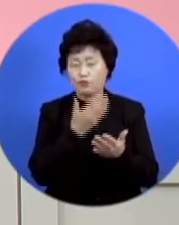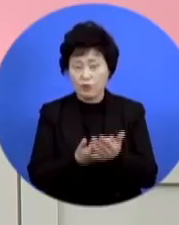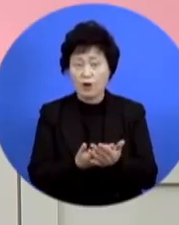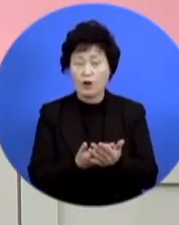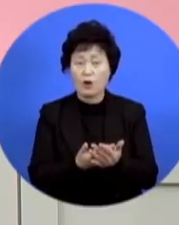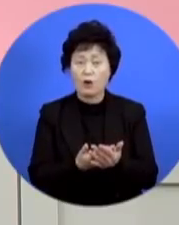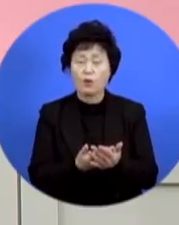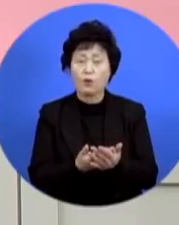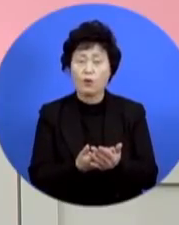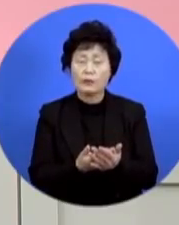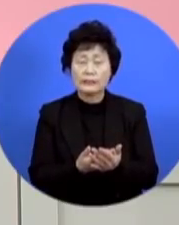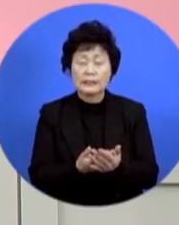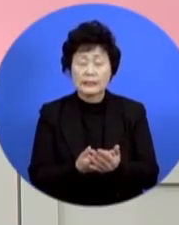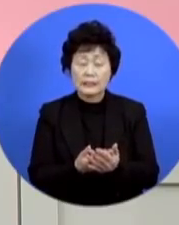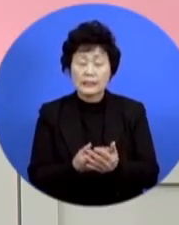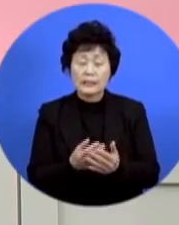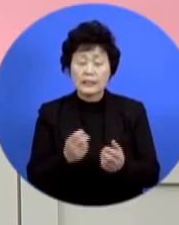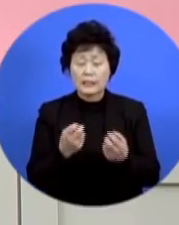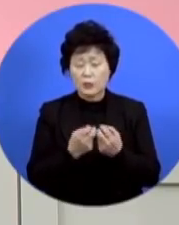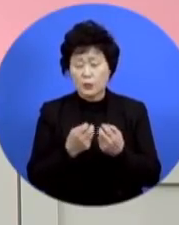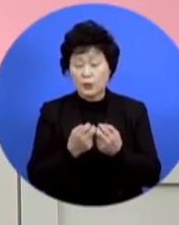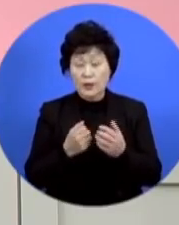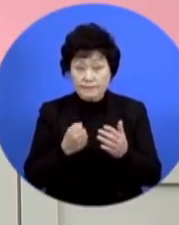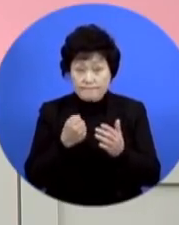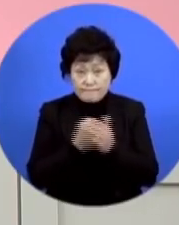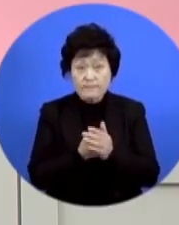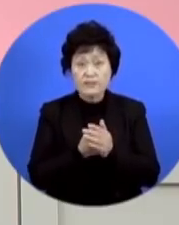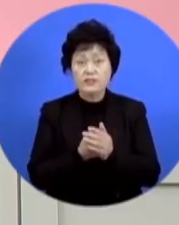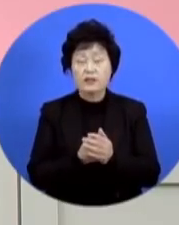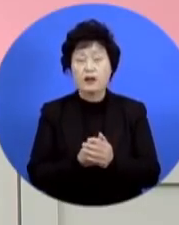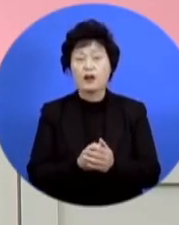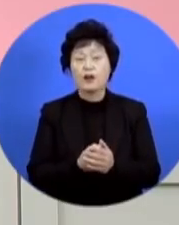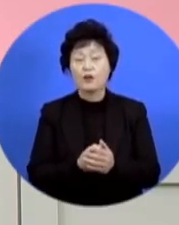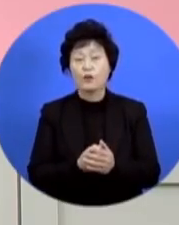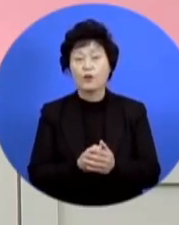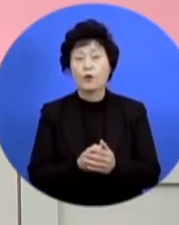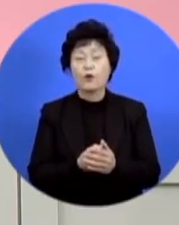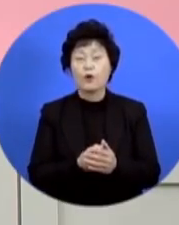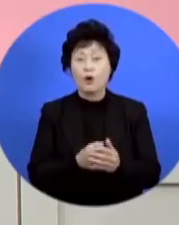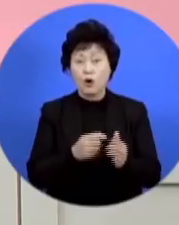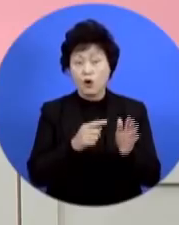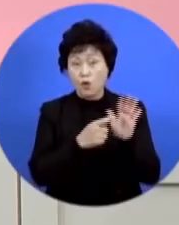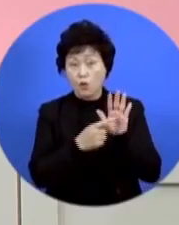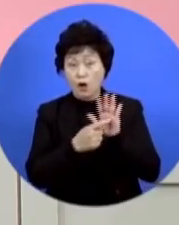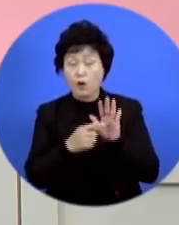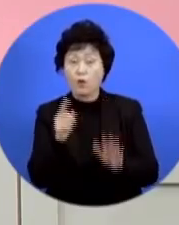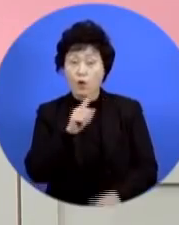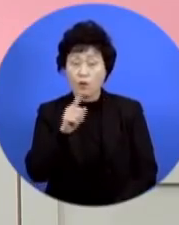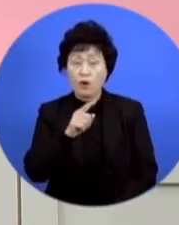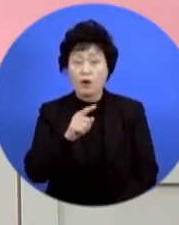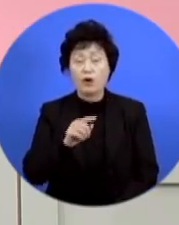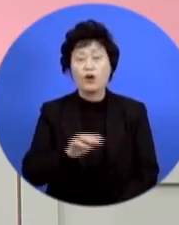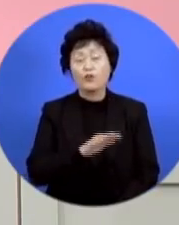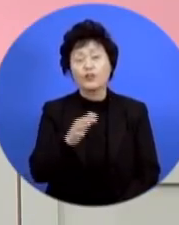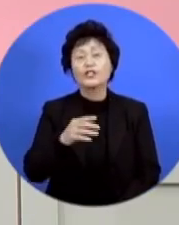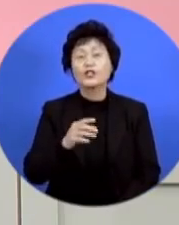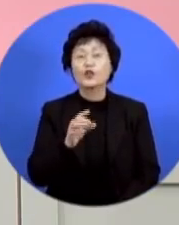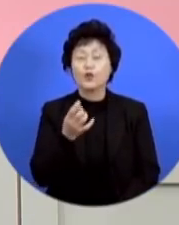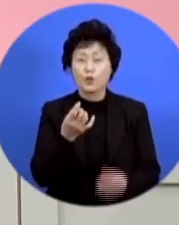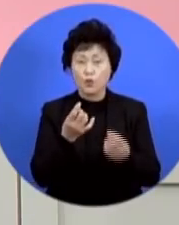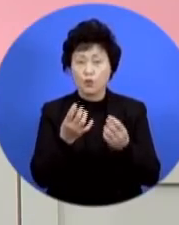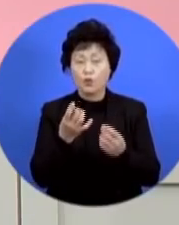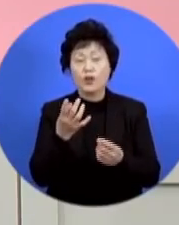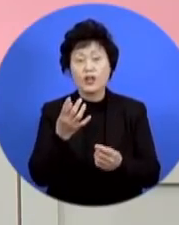하다가 딱 결정을 하고 글을 그대로 썼죠. 이제 전체 교회한테 나가는 공지문을. 저에게는 온라인 네트워크가 잘 돼